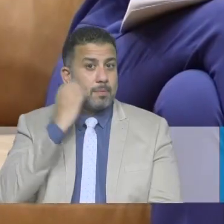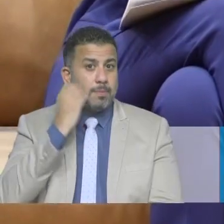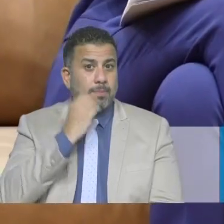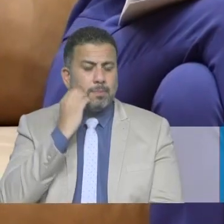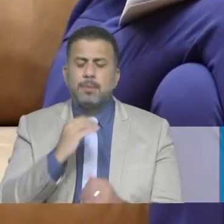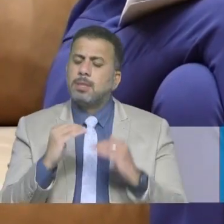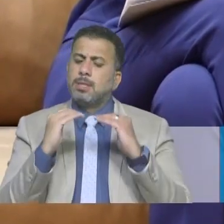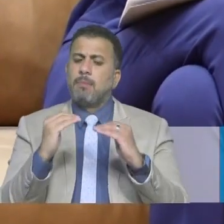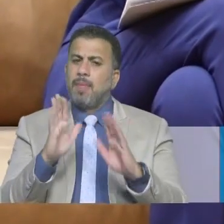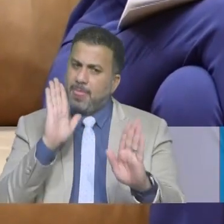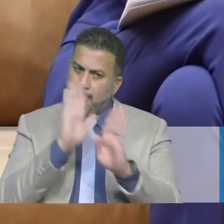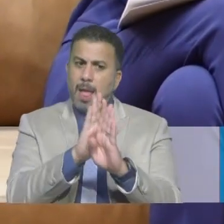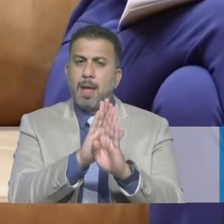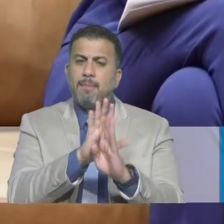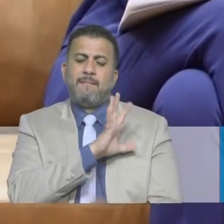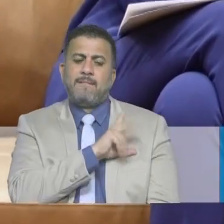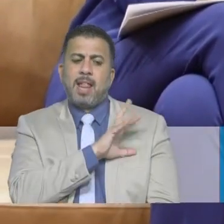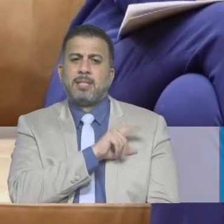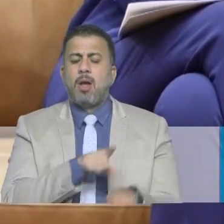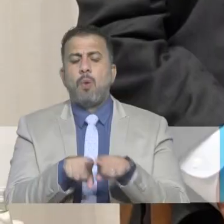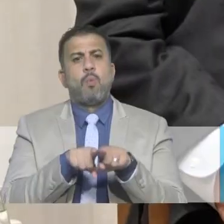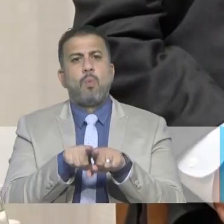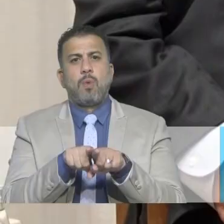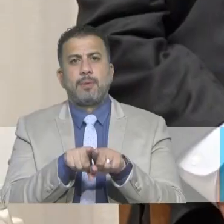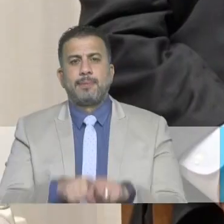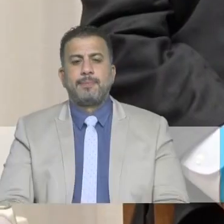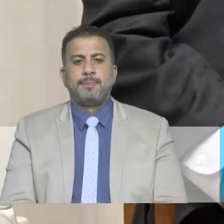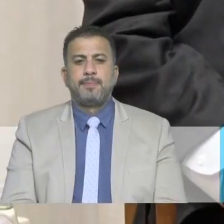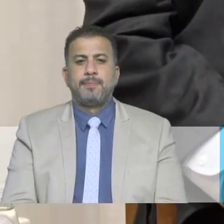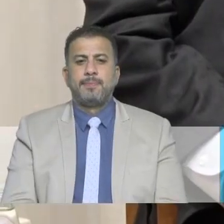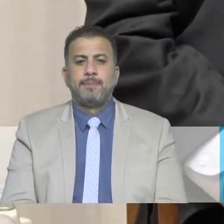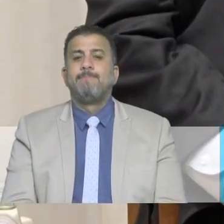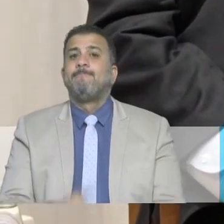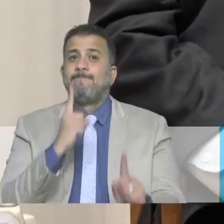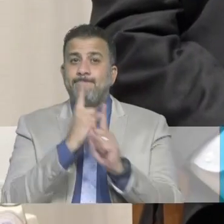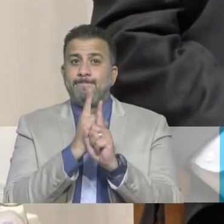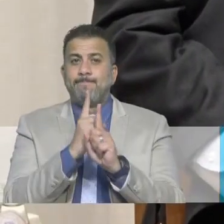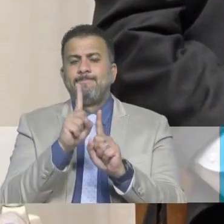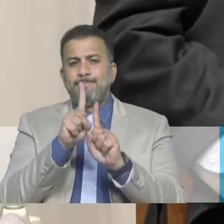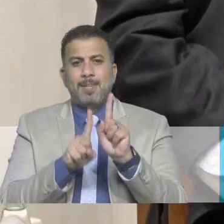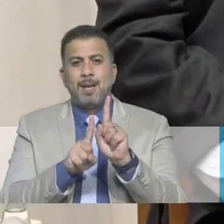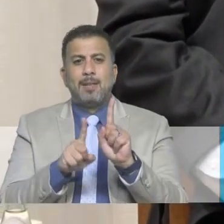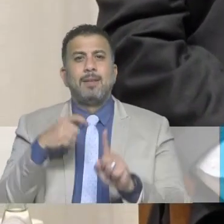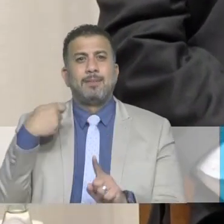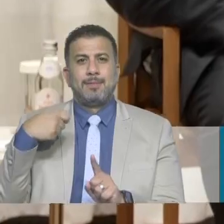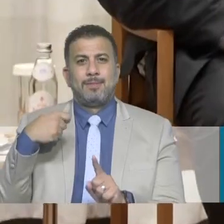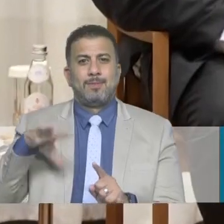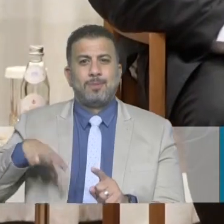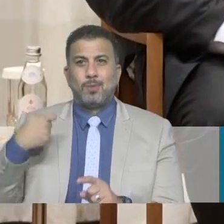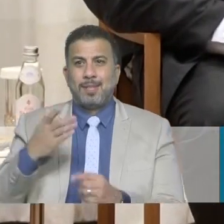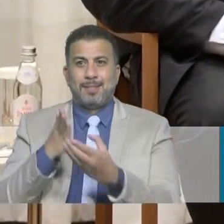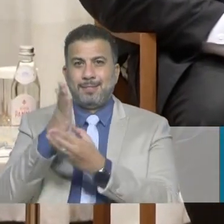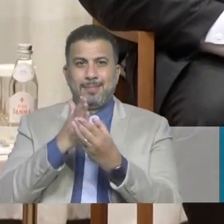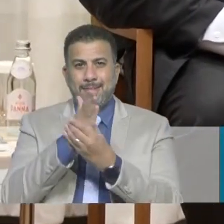الثابت بدعم الشعب الفلسطيني الشقيق كما والتقى سمو نائب رئيس مجلس الوزراء وزير